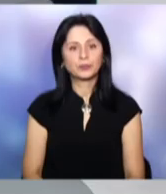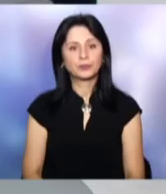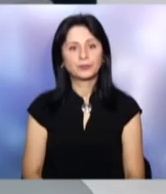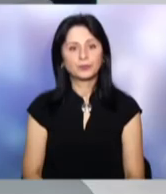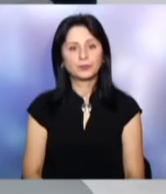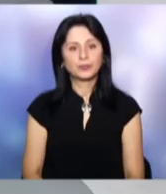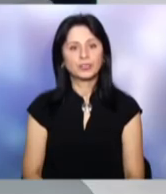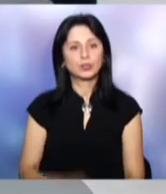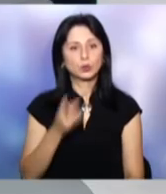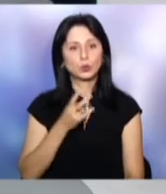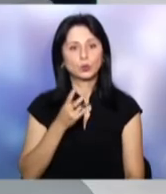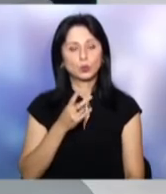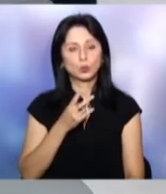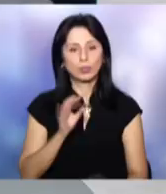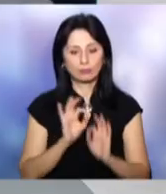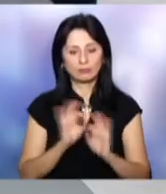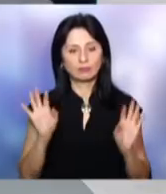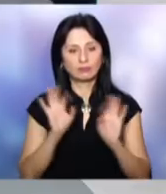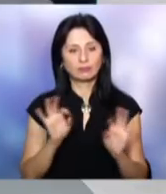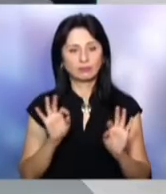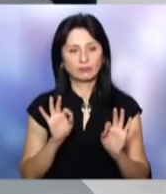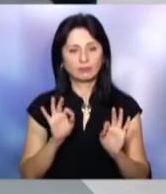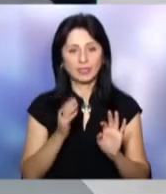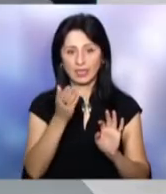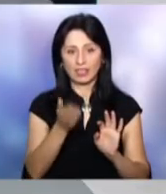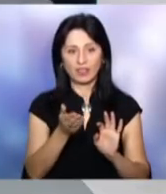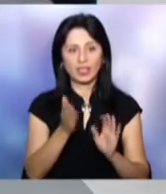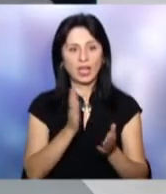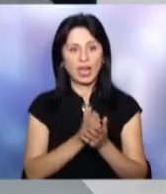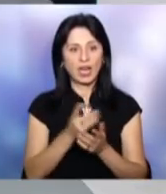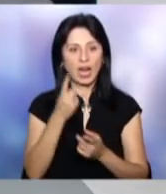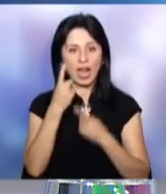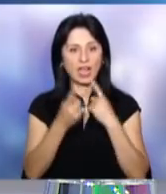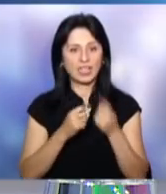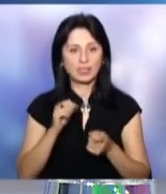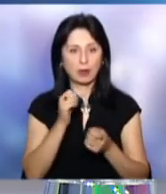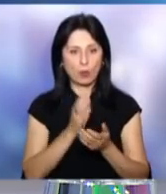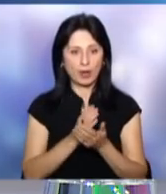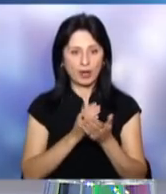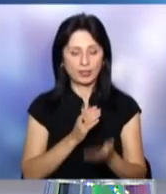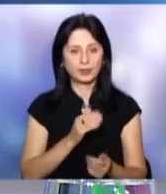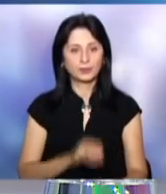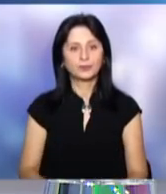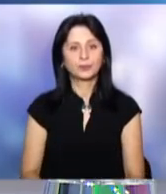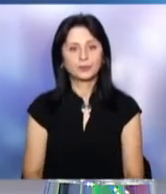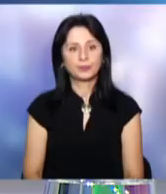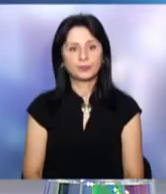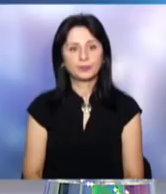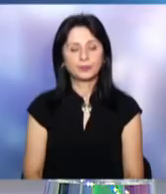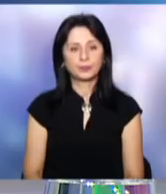ჩვენ უნდა გავამხილოთ უკვე, რომ თქვენ გახდით ჩვენი გადაცემის მეგობარი.